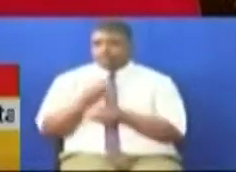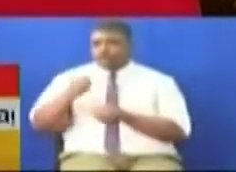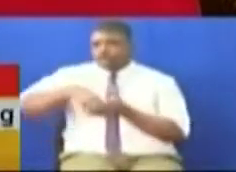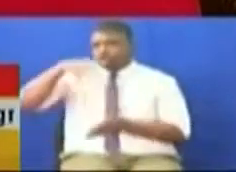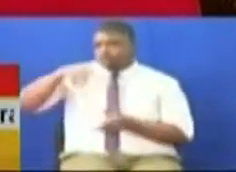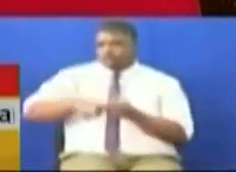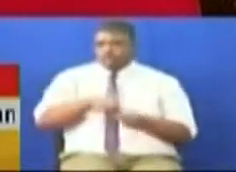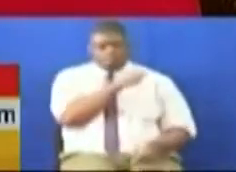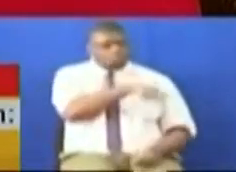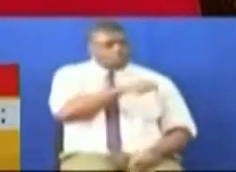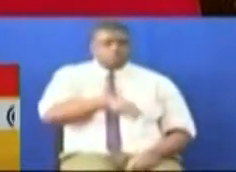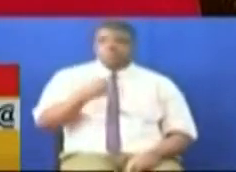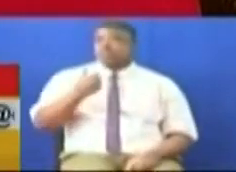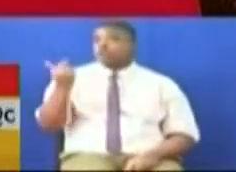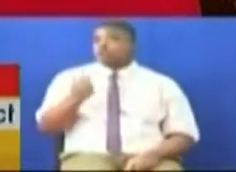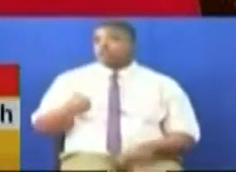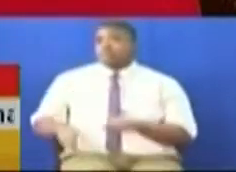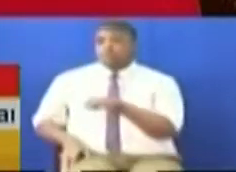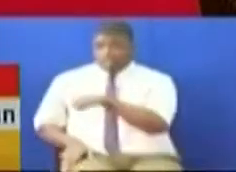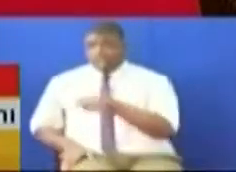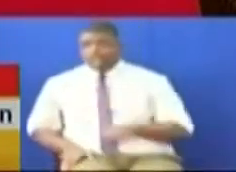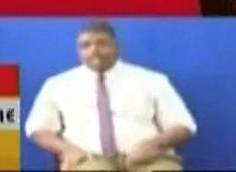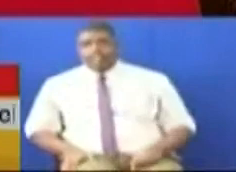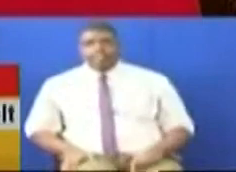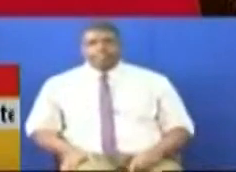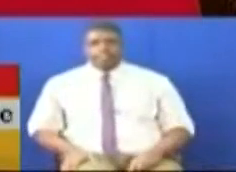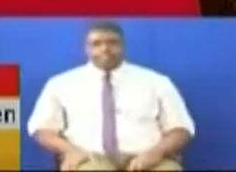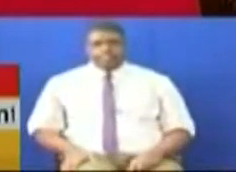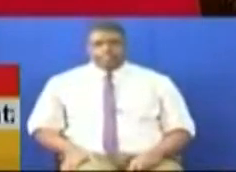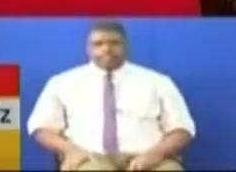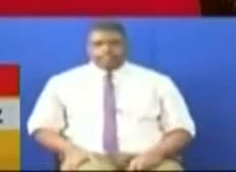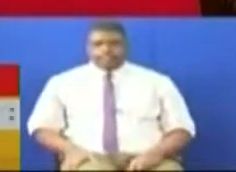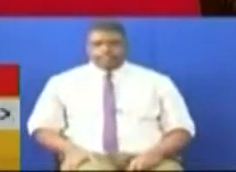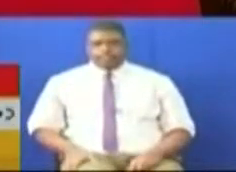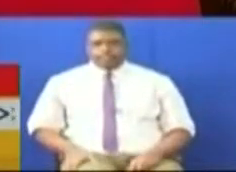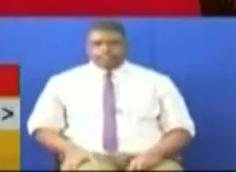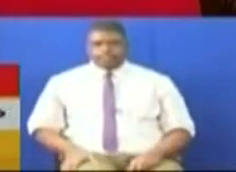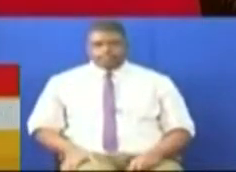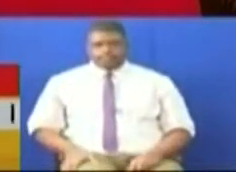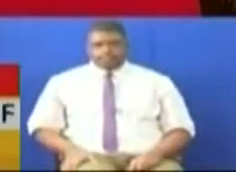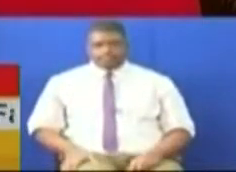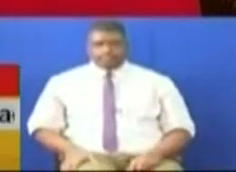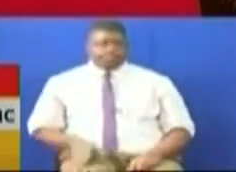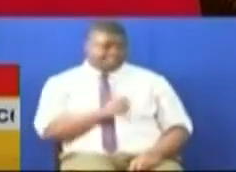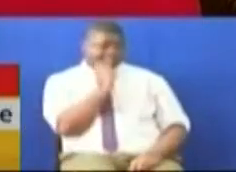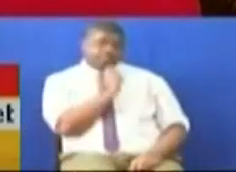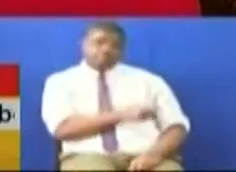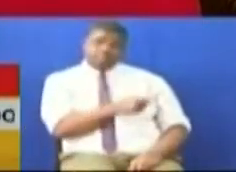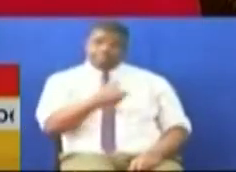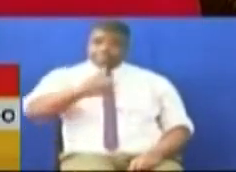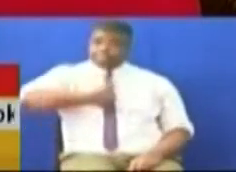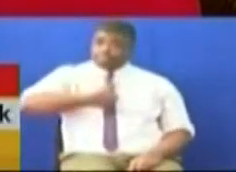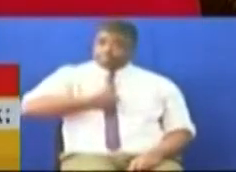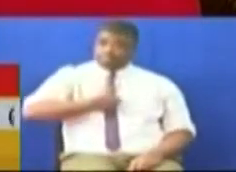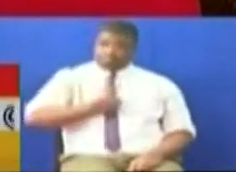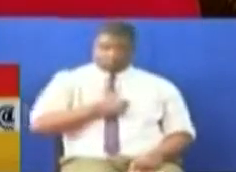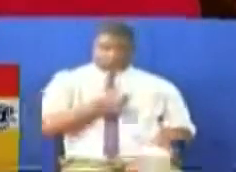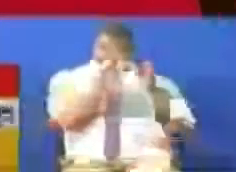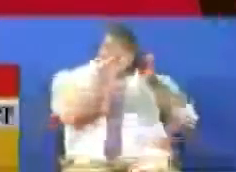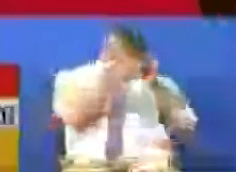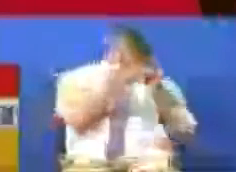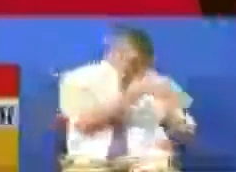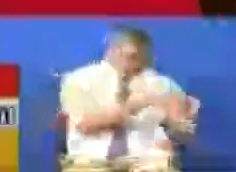kwa Watanzania. Mheshimiwa spika, mimi nitajikita kwenye mashirika yafuatayo: TANESCO, REA